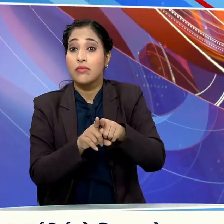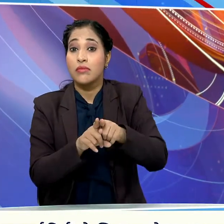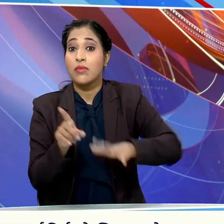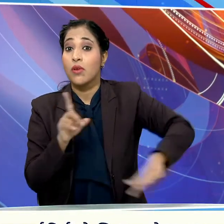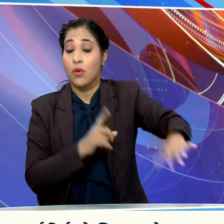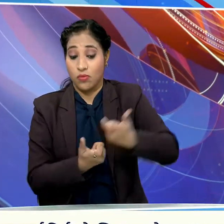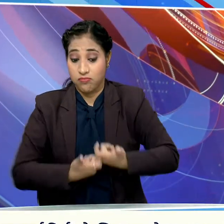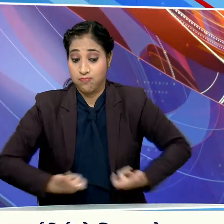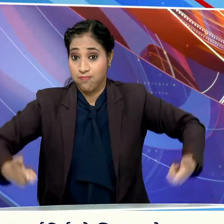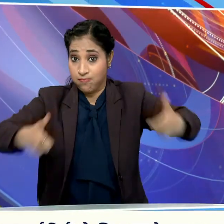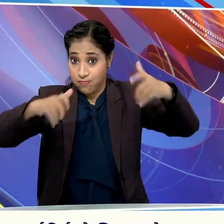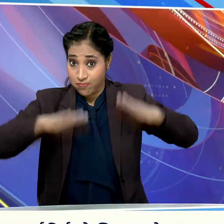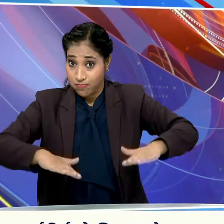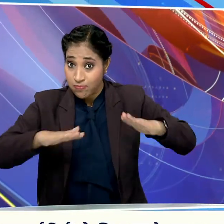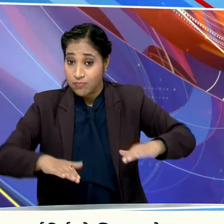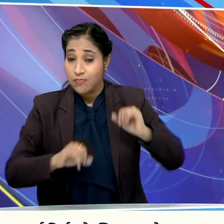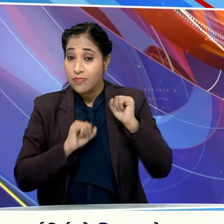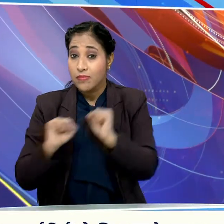विधानसभाओं में